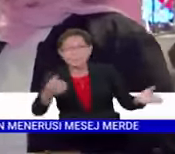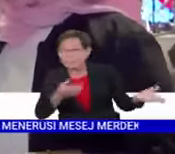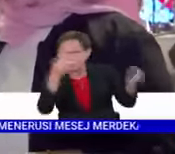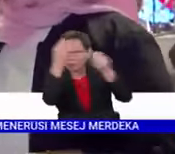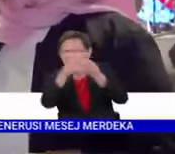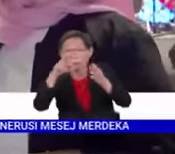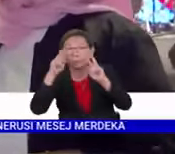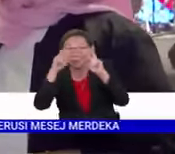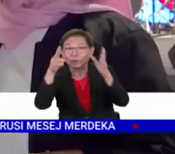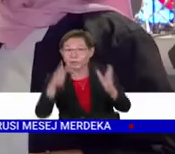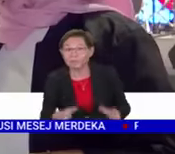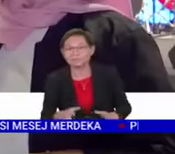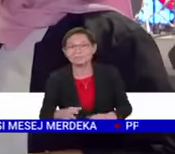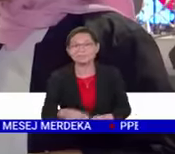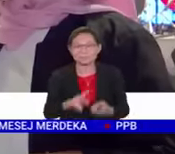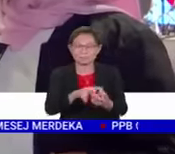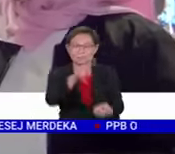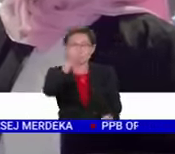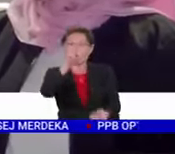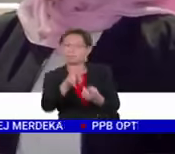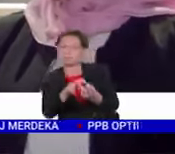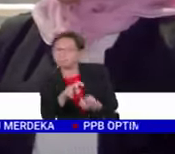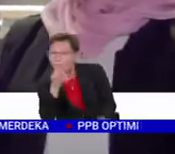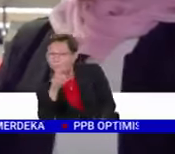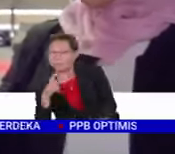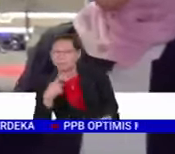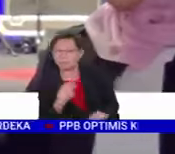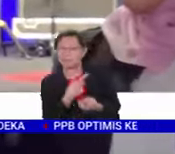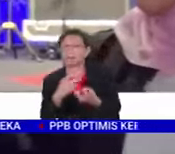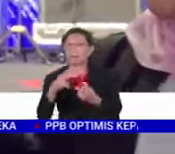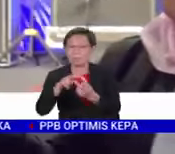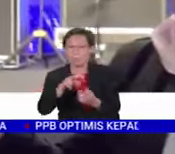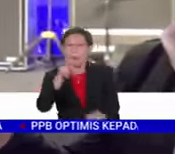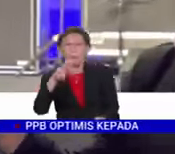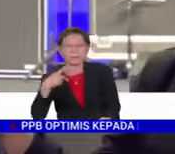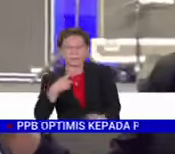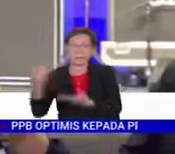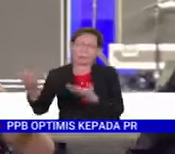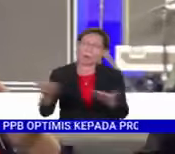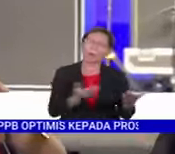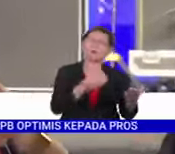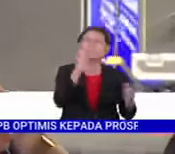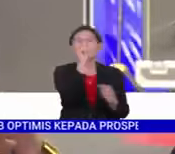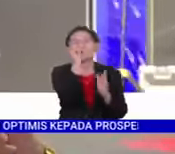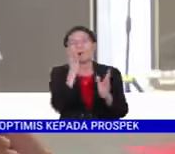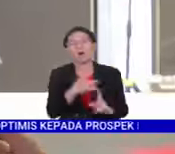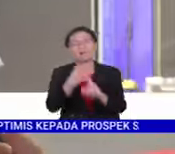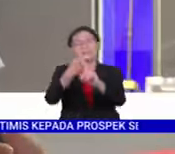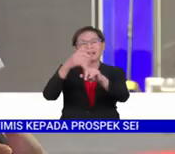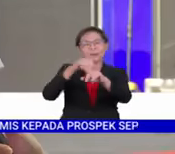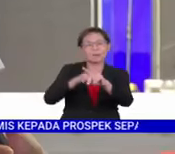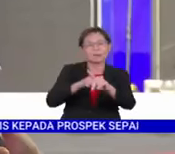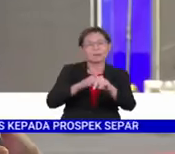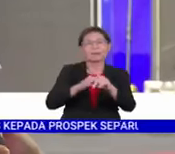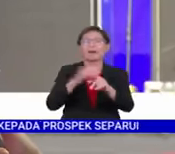Okey, kejutan. Hint yang kita nak bagi, okey, kita ada membawakan artis yang daripada artis Malaysia yang kini